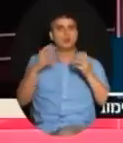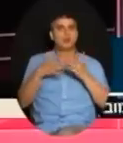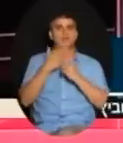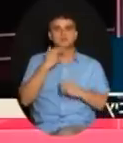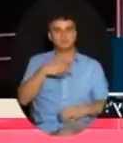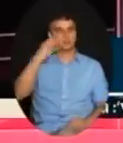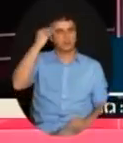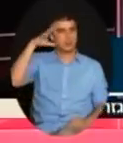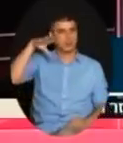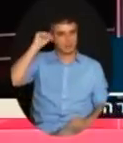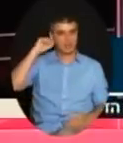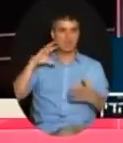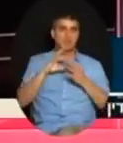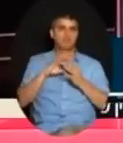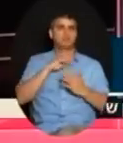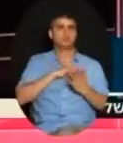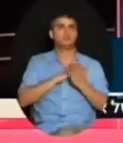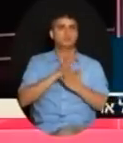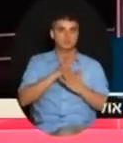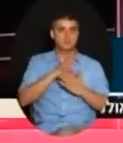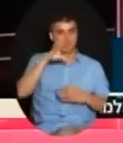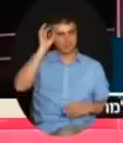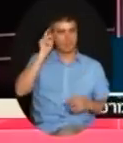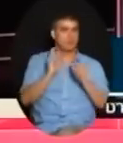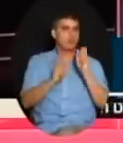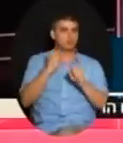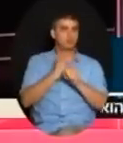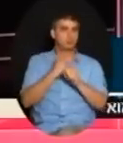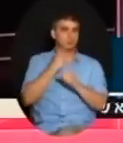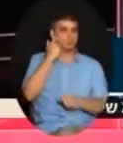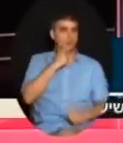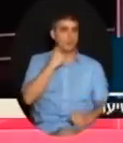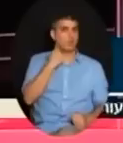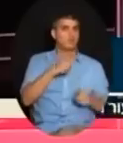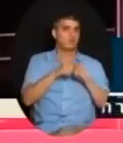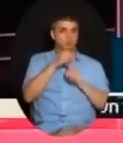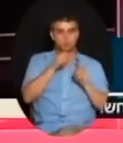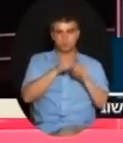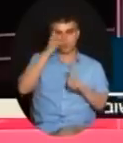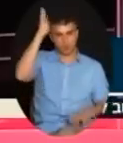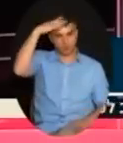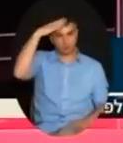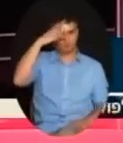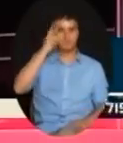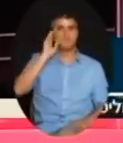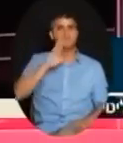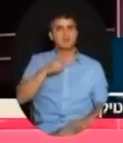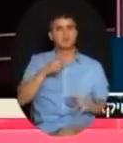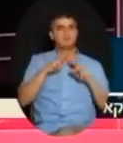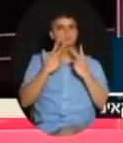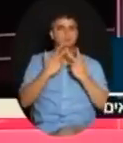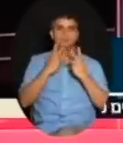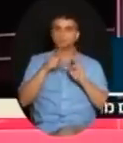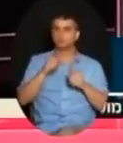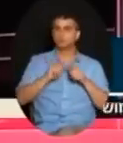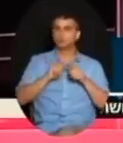הישראלית, הלקח, ההקשר המוסרי, הלקח גם לאנשים שעושים עבירות כאלה, כמו אולמרט, ושוב, גם לציבור, יש